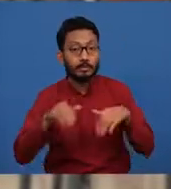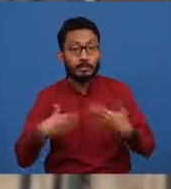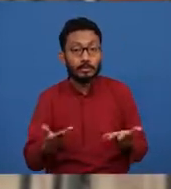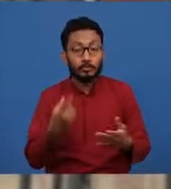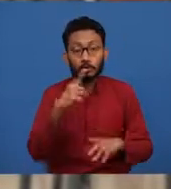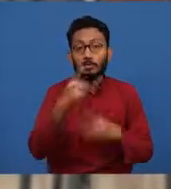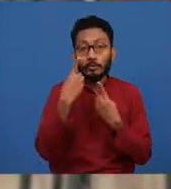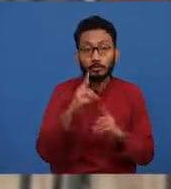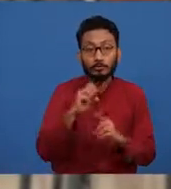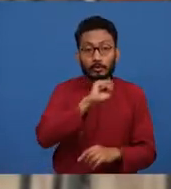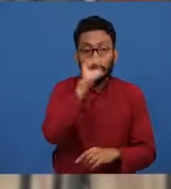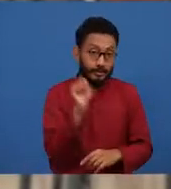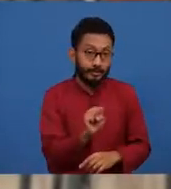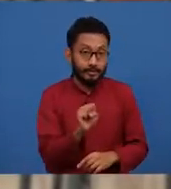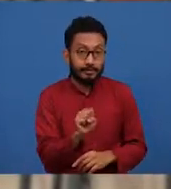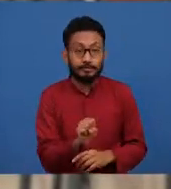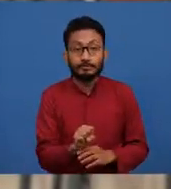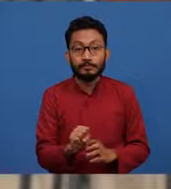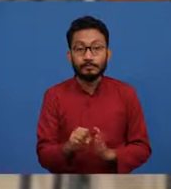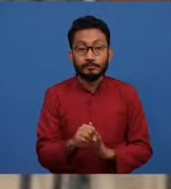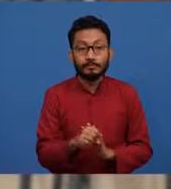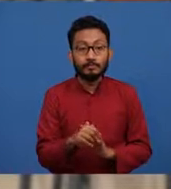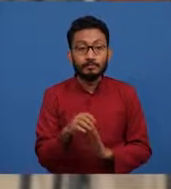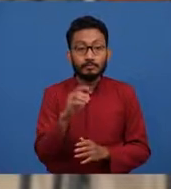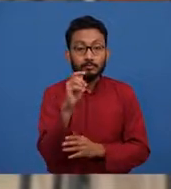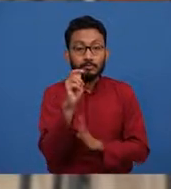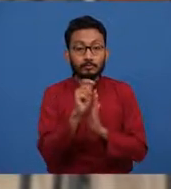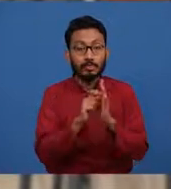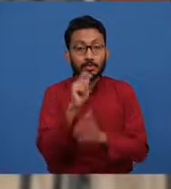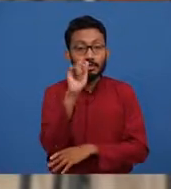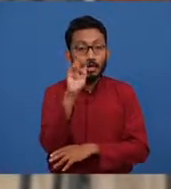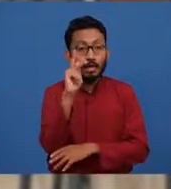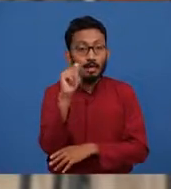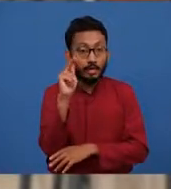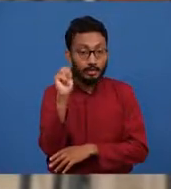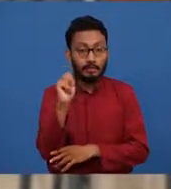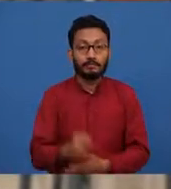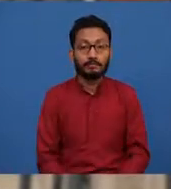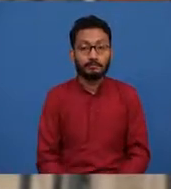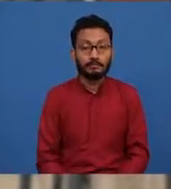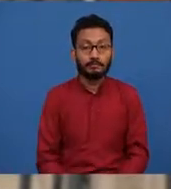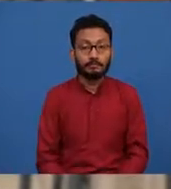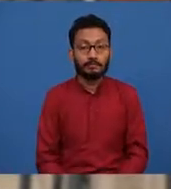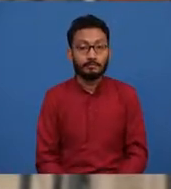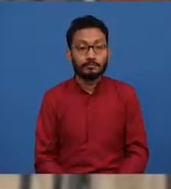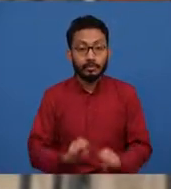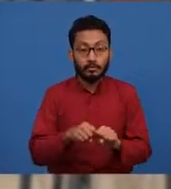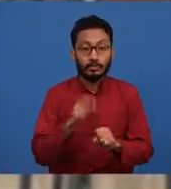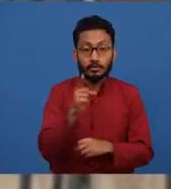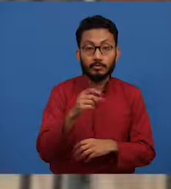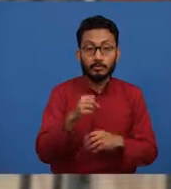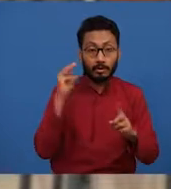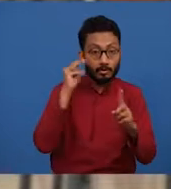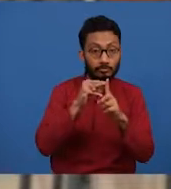menjawab soalan petikan agar kamu dapat markah yang maksimum